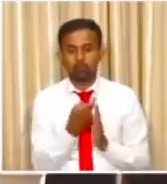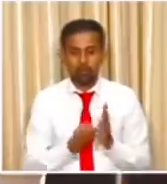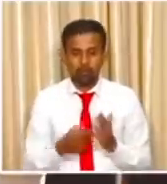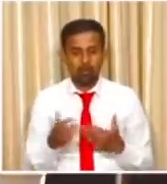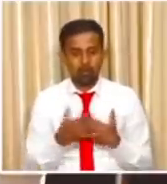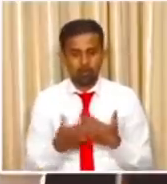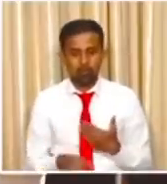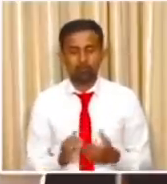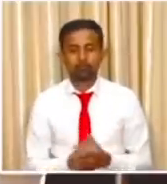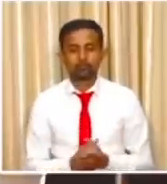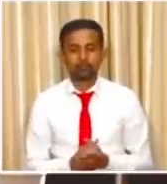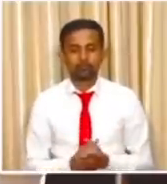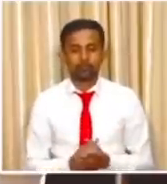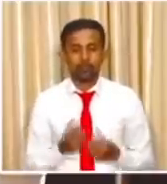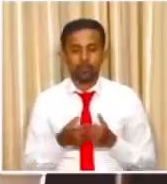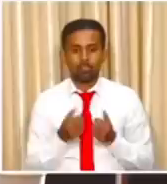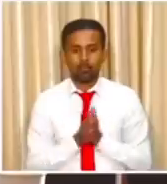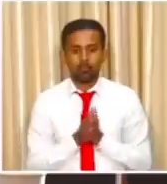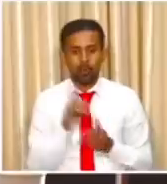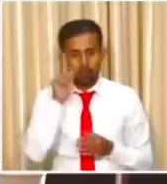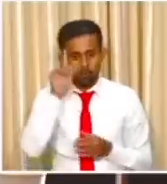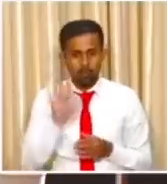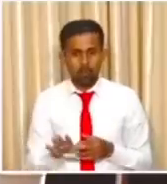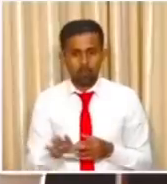බලපෑවා. ඒ නිසා තමන් අපේක්ෂා කරලාද